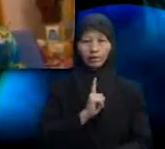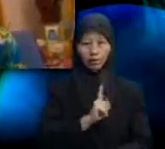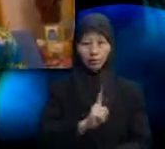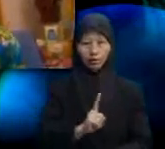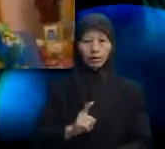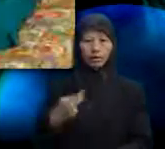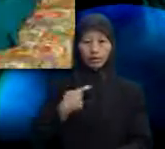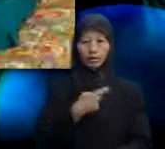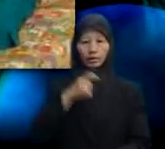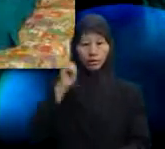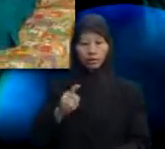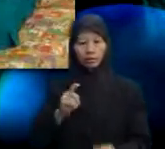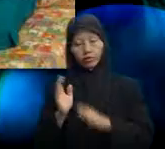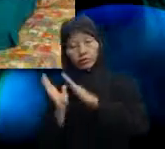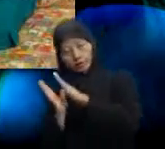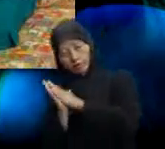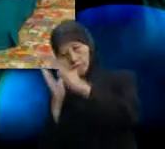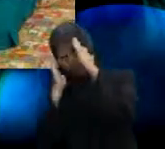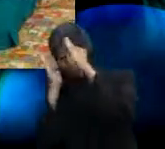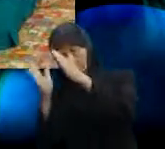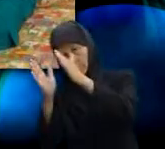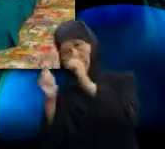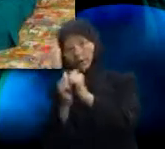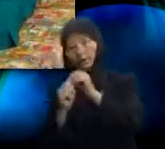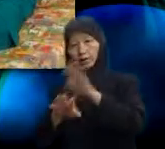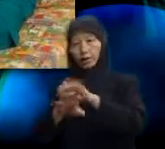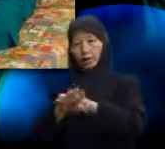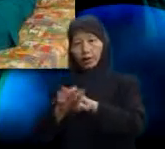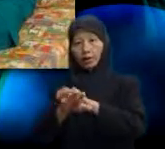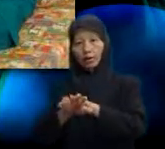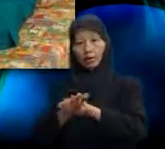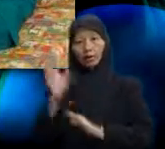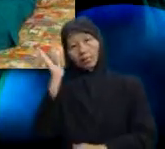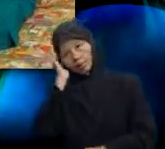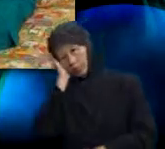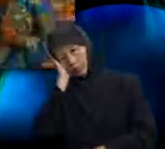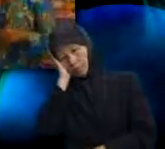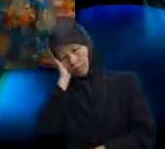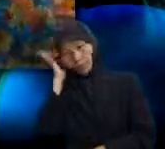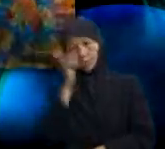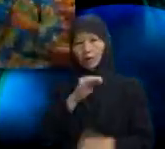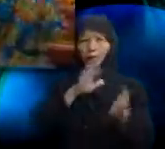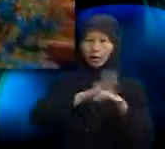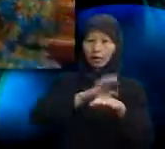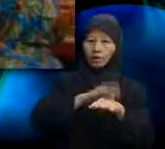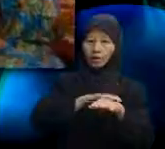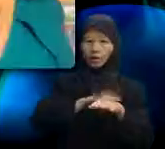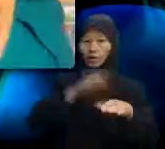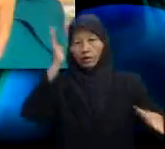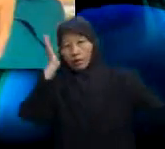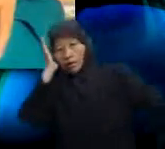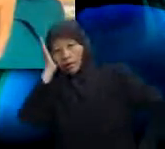Islam di mana hendaklah kita mengiring ke arah kiblat dengan tangan kanan di sebelah bawah, sementara tangan